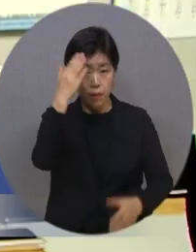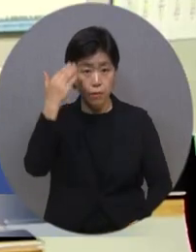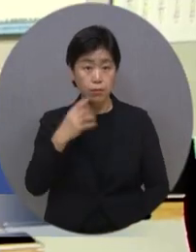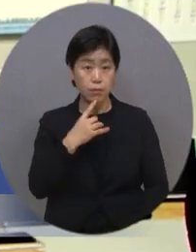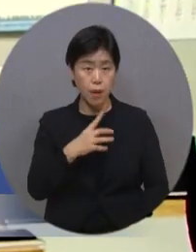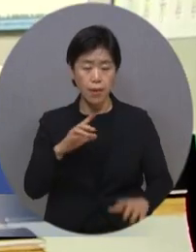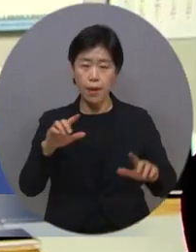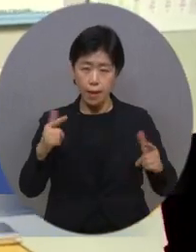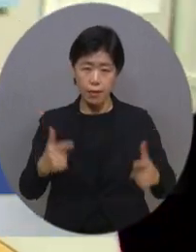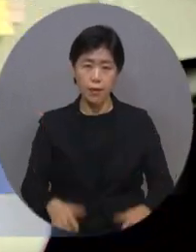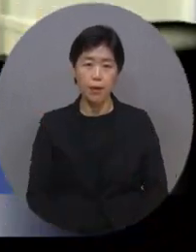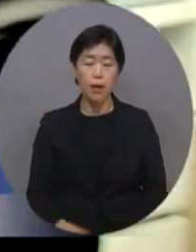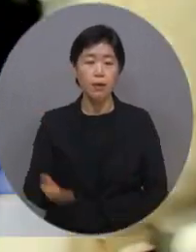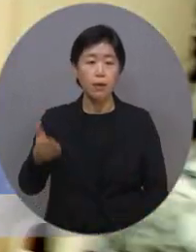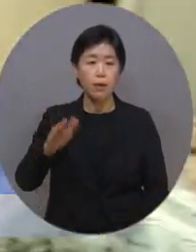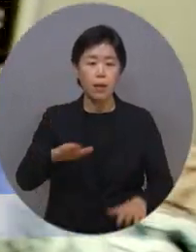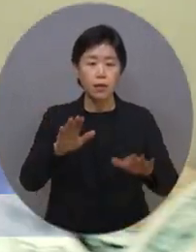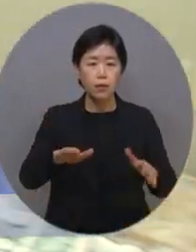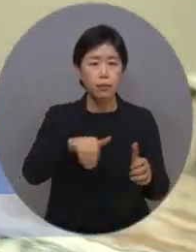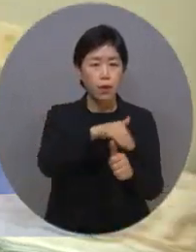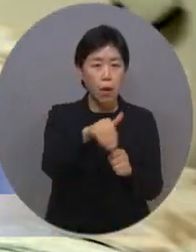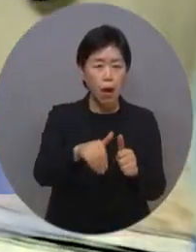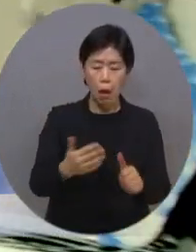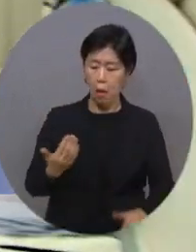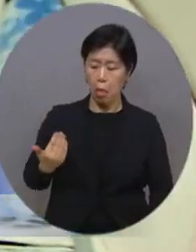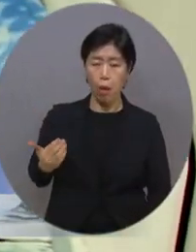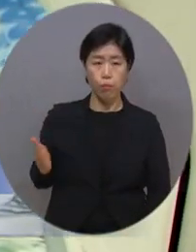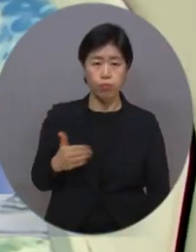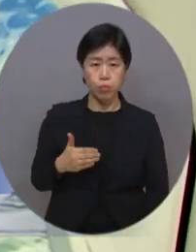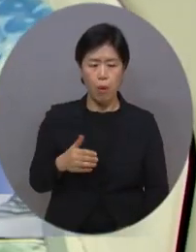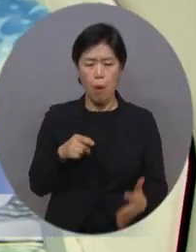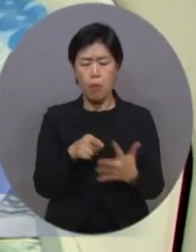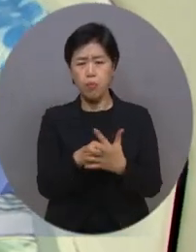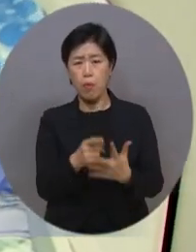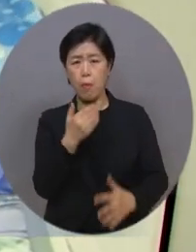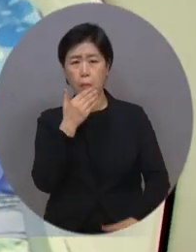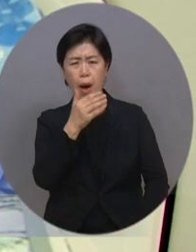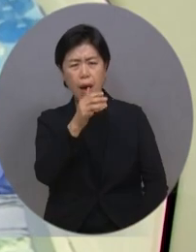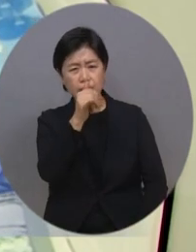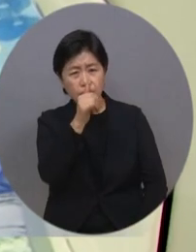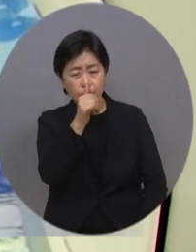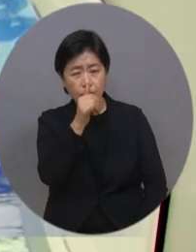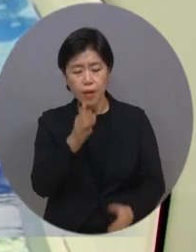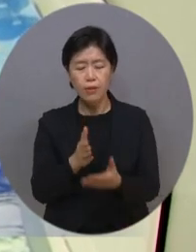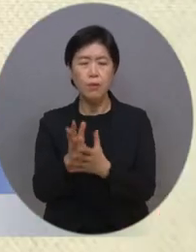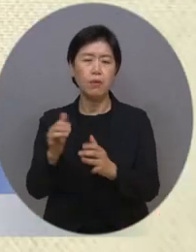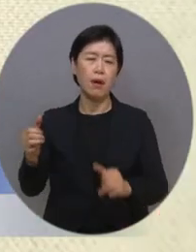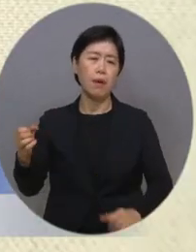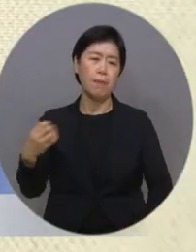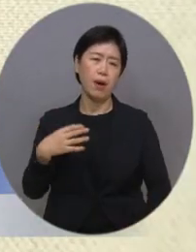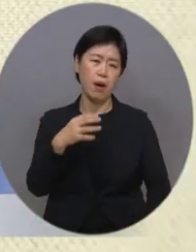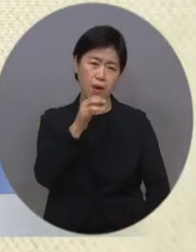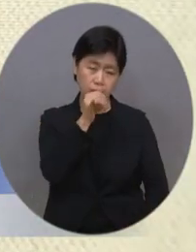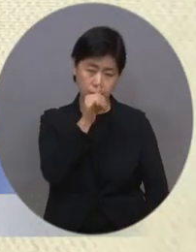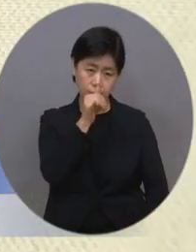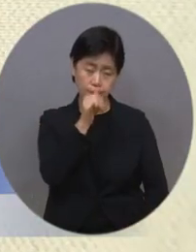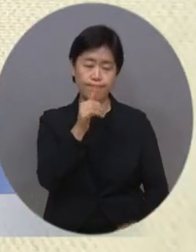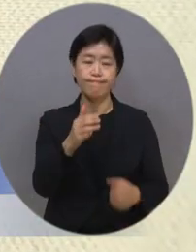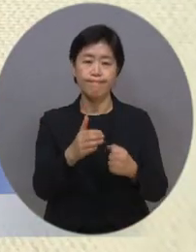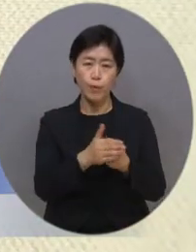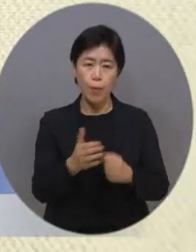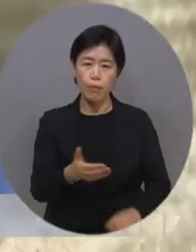다만 현재의 상황이 몇 해 전부터 예측 가능했을 수도 있다는 전문가들의 입장에 비춰봤을